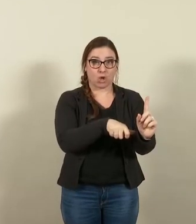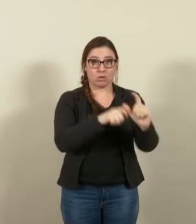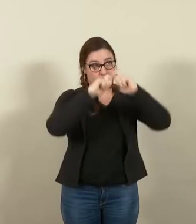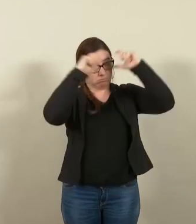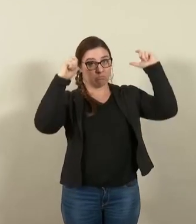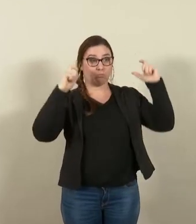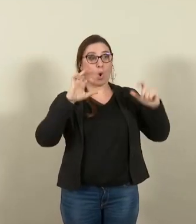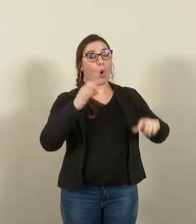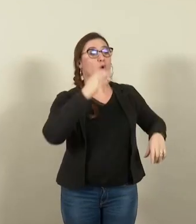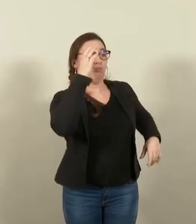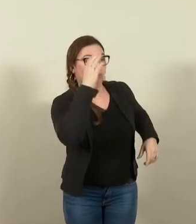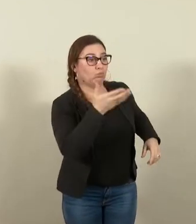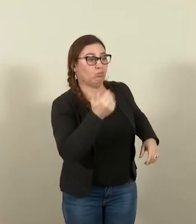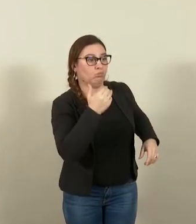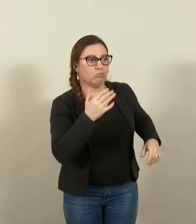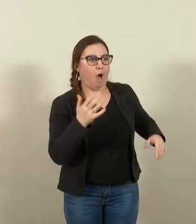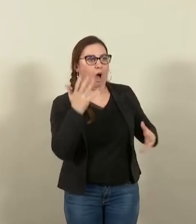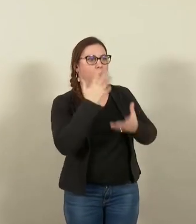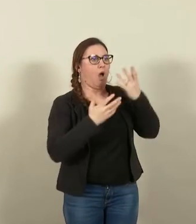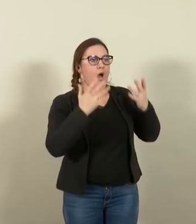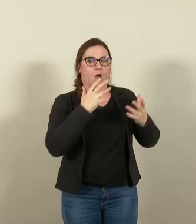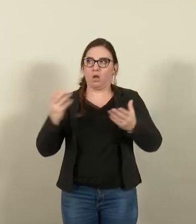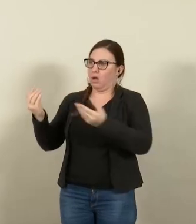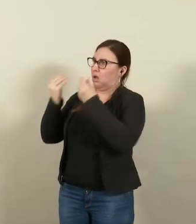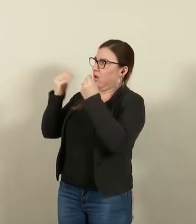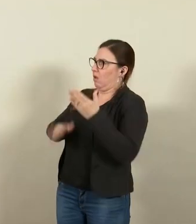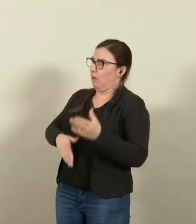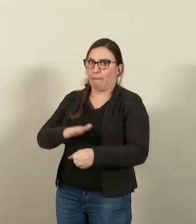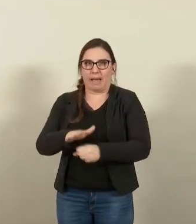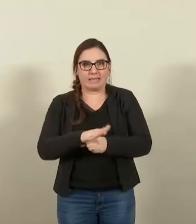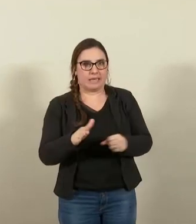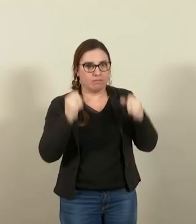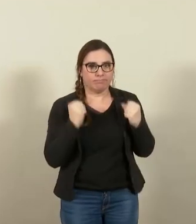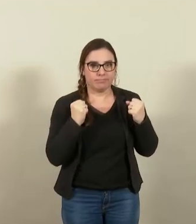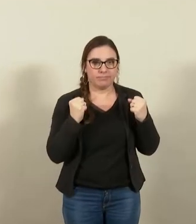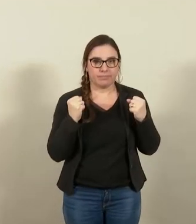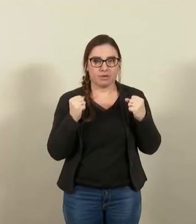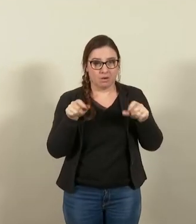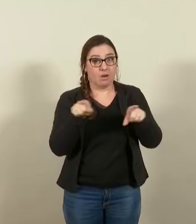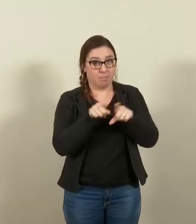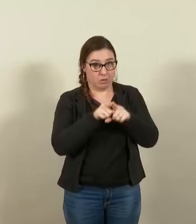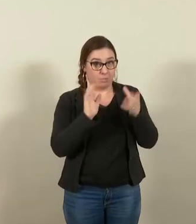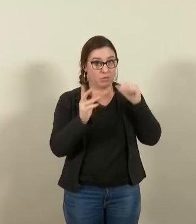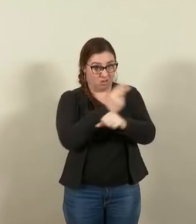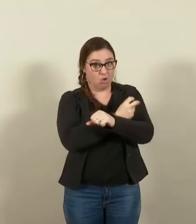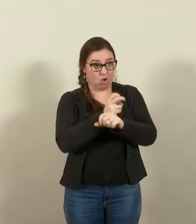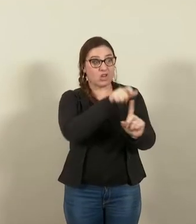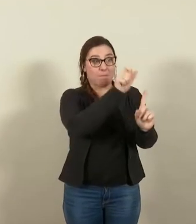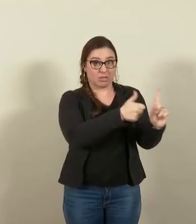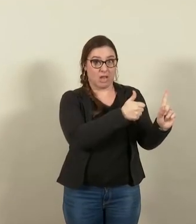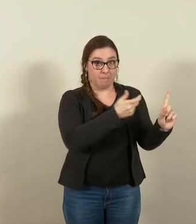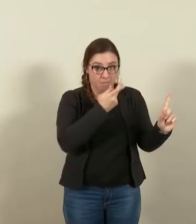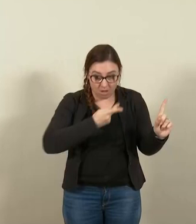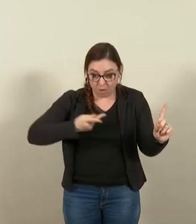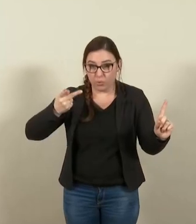écoutant parce qu'elle n'aurait pas eu la formation pour l'être mais c'est aussi mettre en danger potentiellement la personne qui